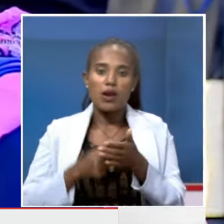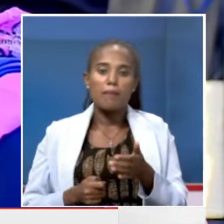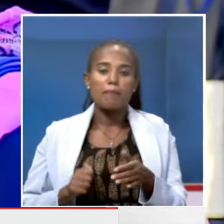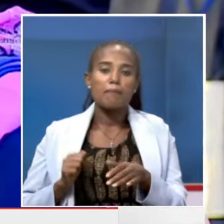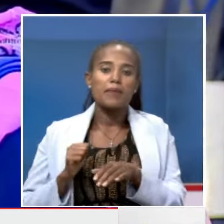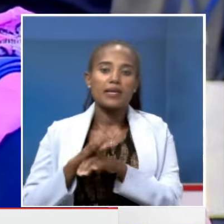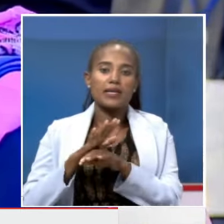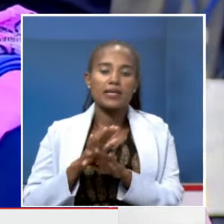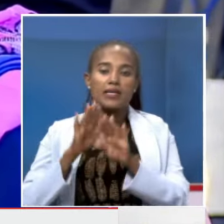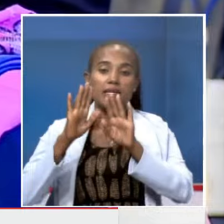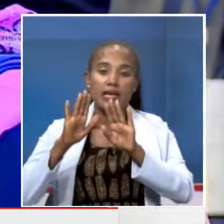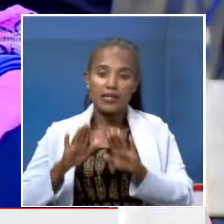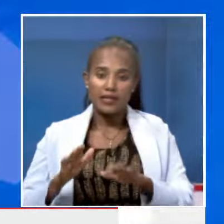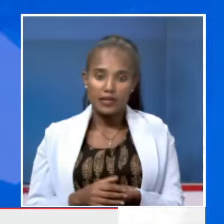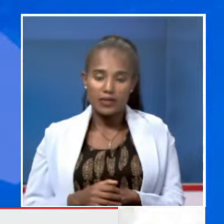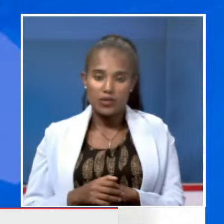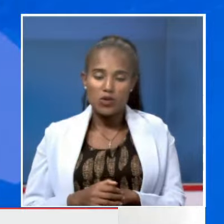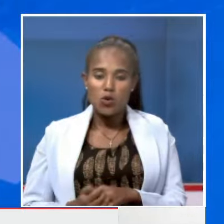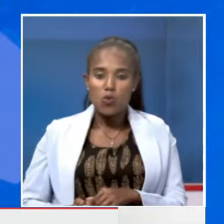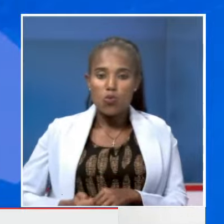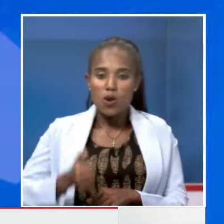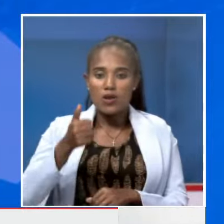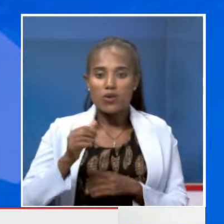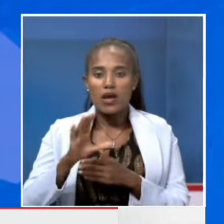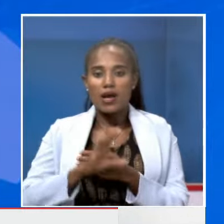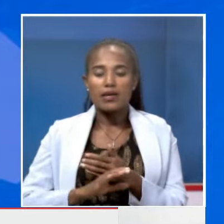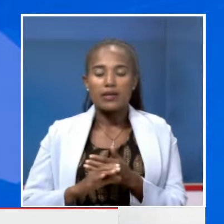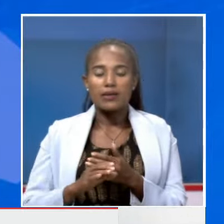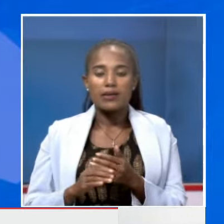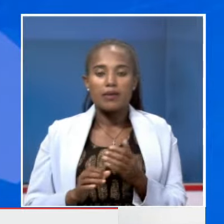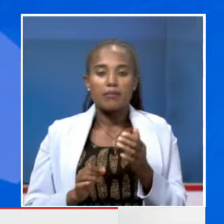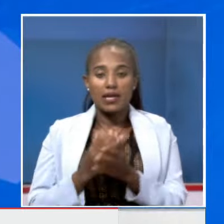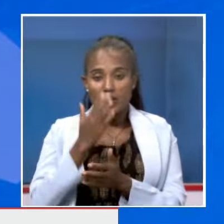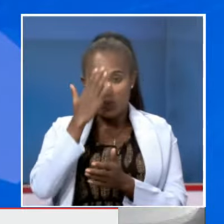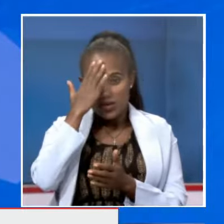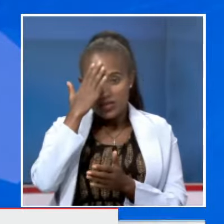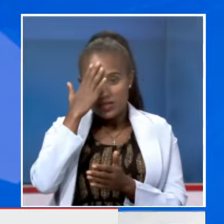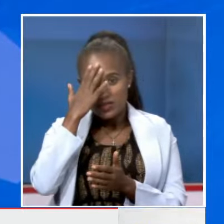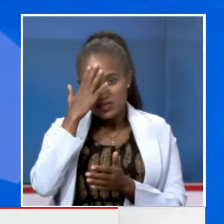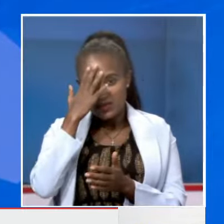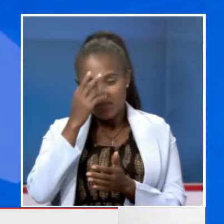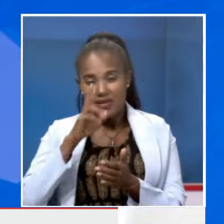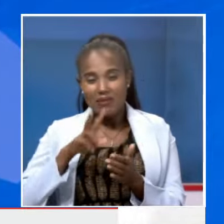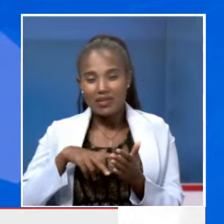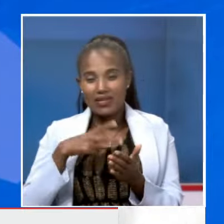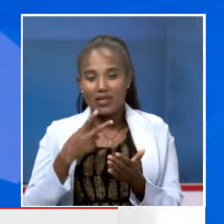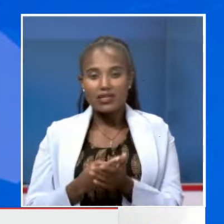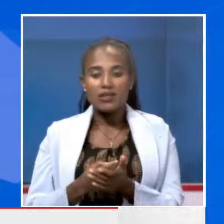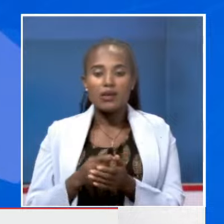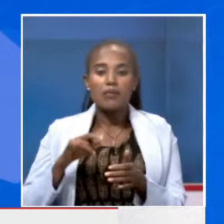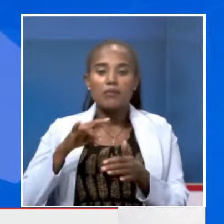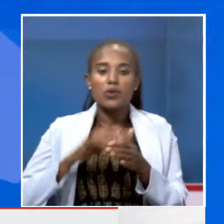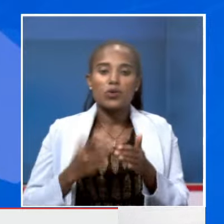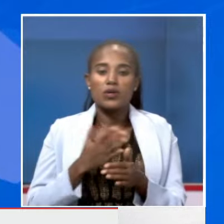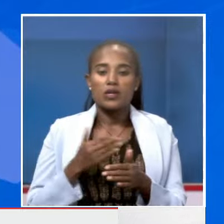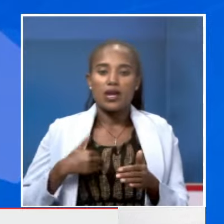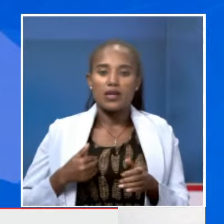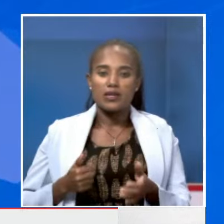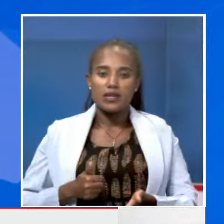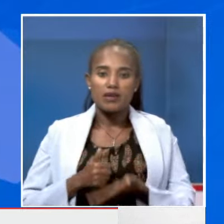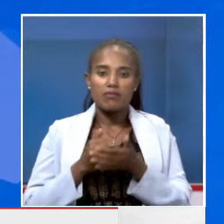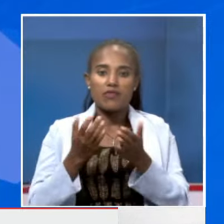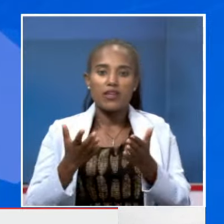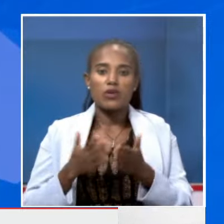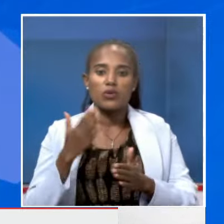የሚልክልንን እያደነቅን ዋናውን አገር በቀል እውቀት ከምናራክስ የሚጎለው ነገር ካለ ደግፈን